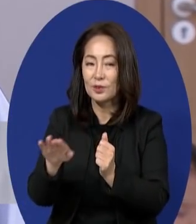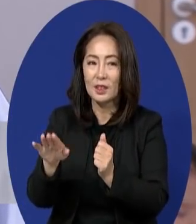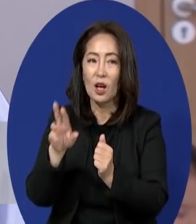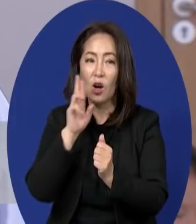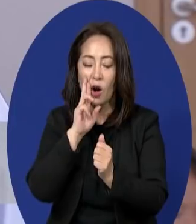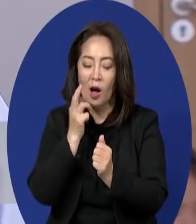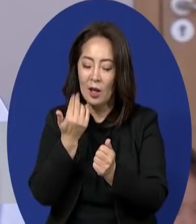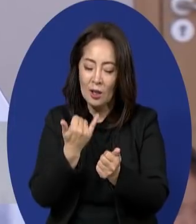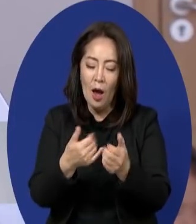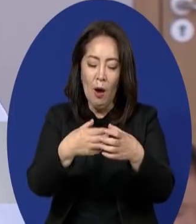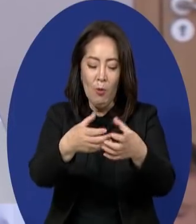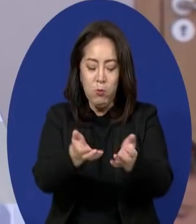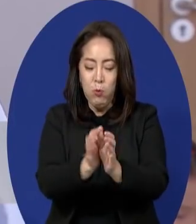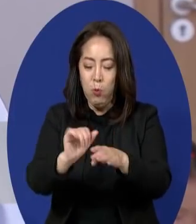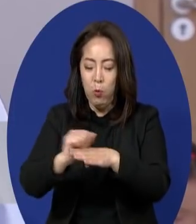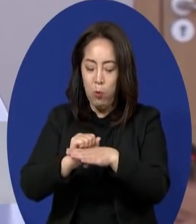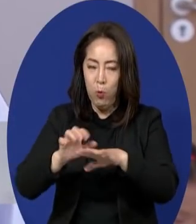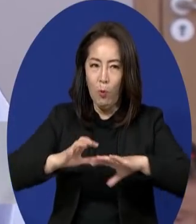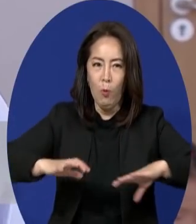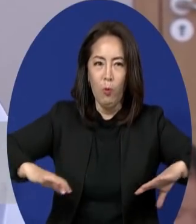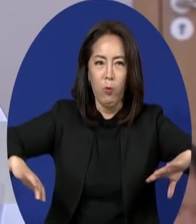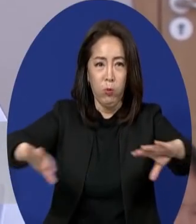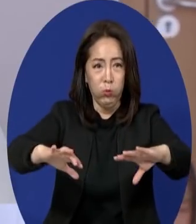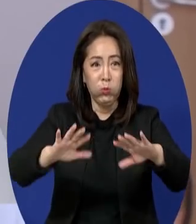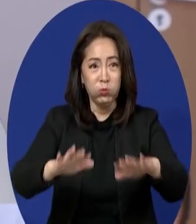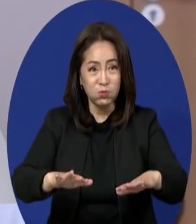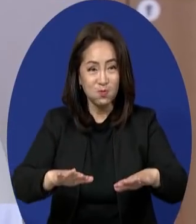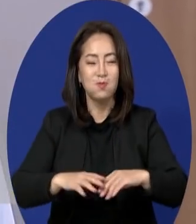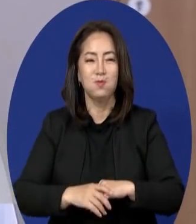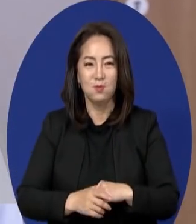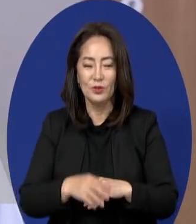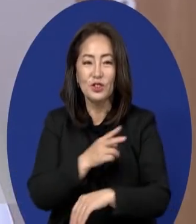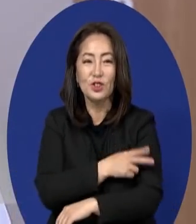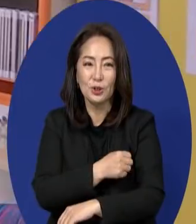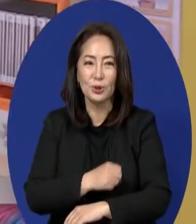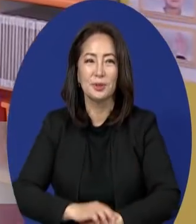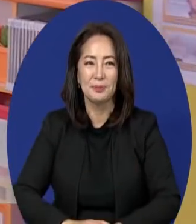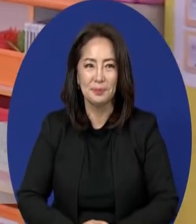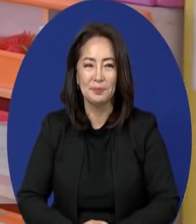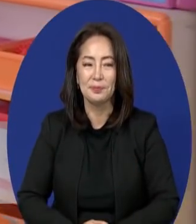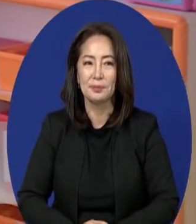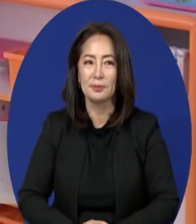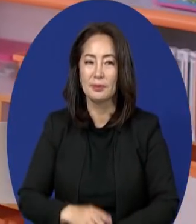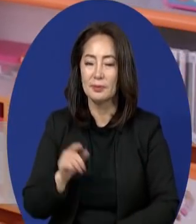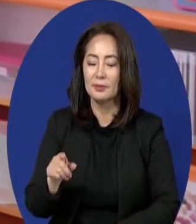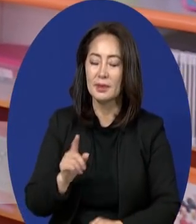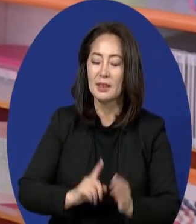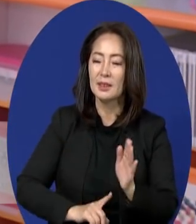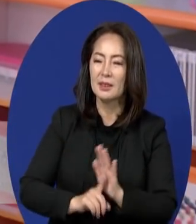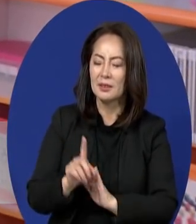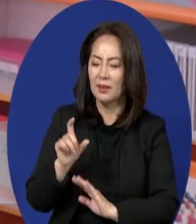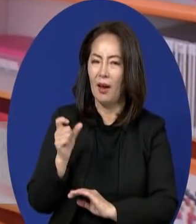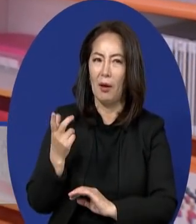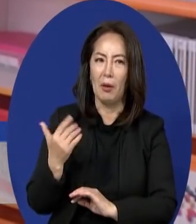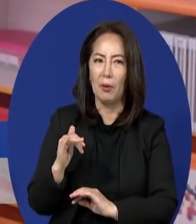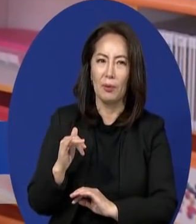цайны аягыг одоо бэлдэж өгч одоо жижүүрлдэг байгаа. Эхний аяг юу гэсэн? Тэгээд сүүл